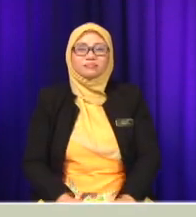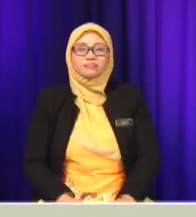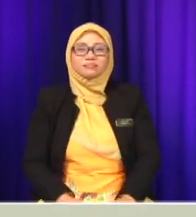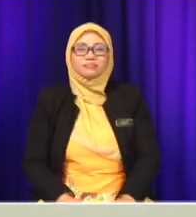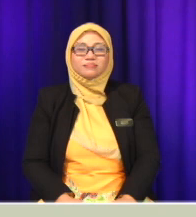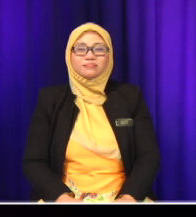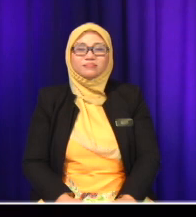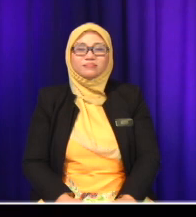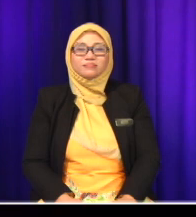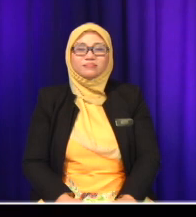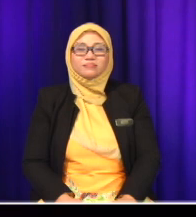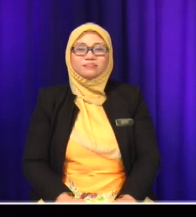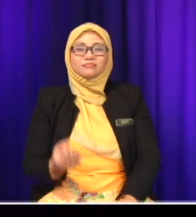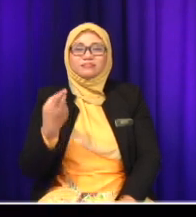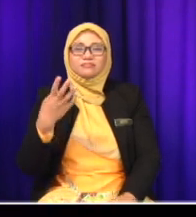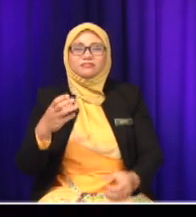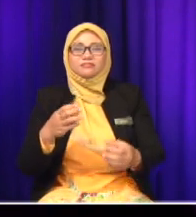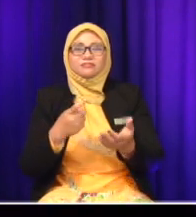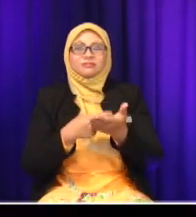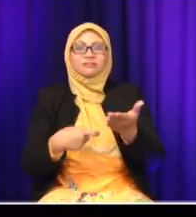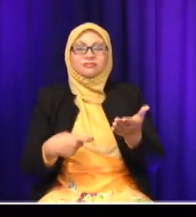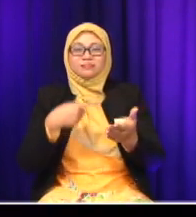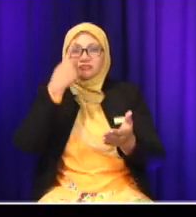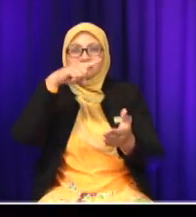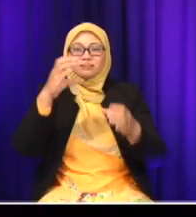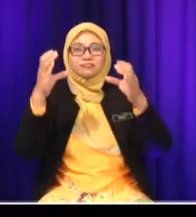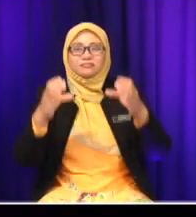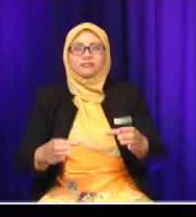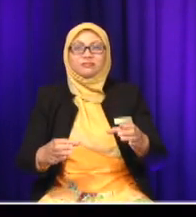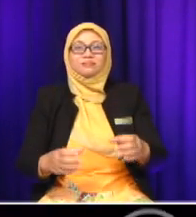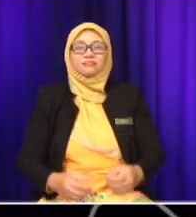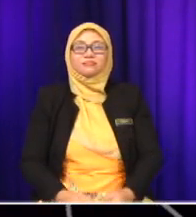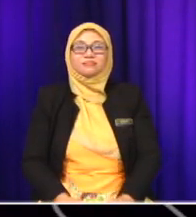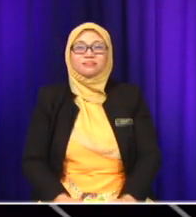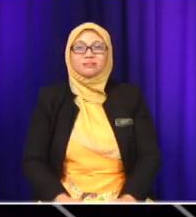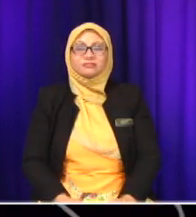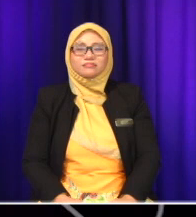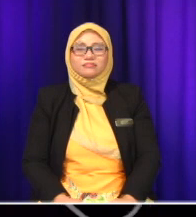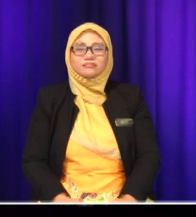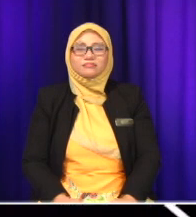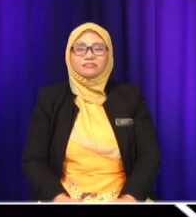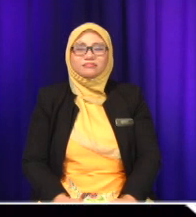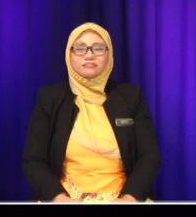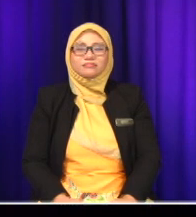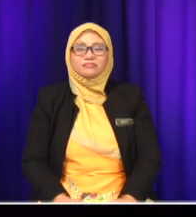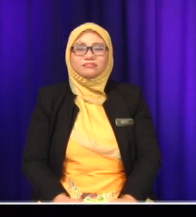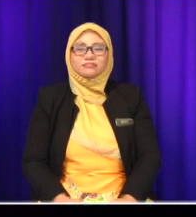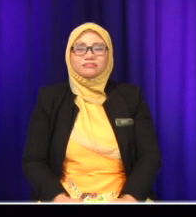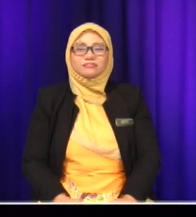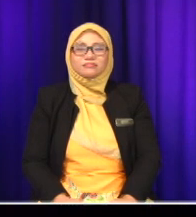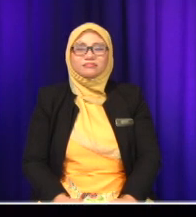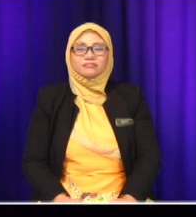soalan terakhir ni Cikgu ya betul silakan Adakah masih lagi Kavi ataupun orang lain mahzus